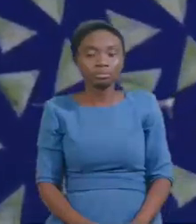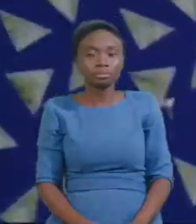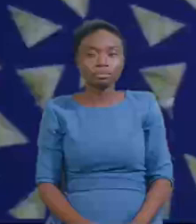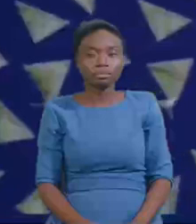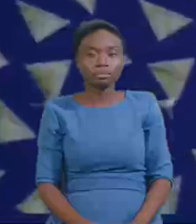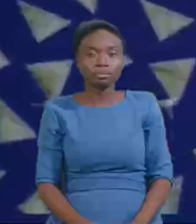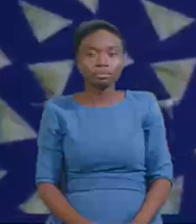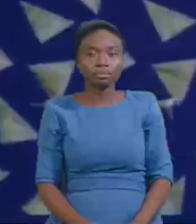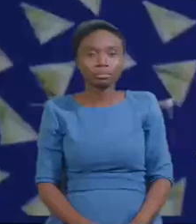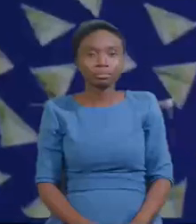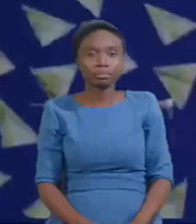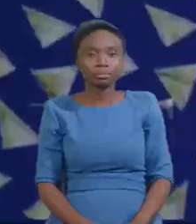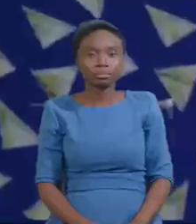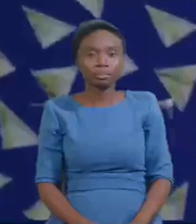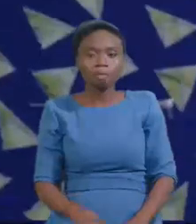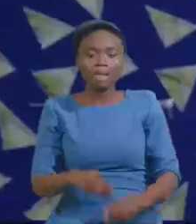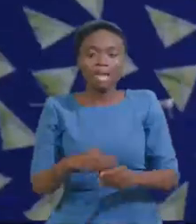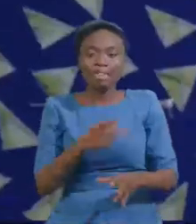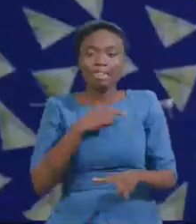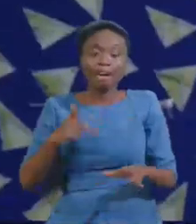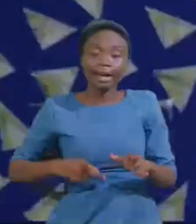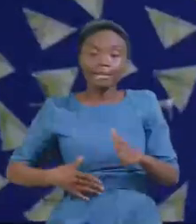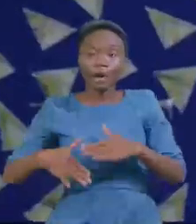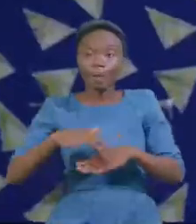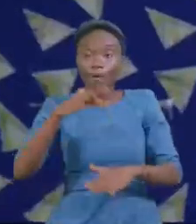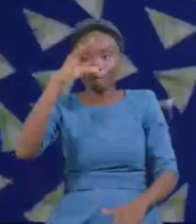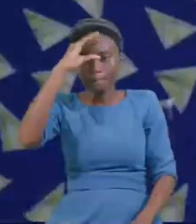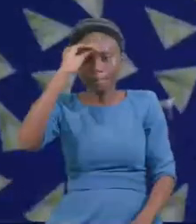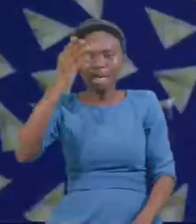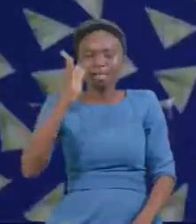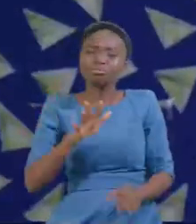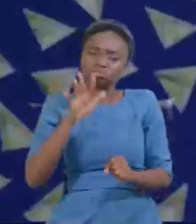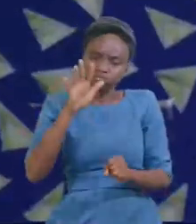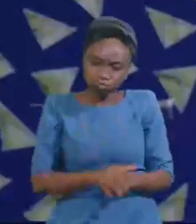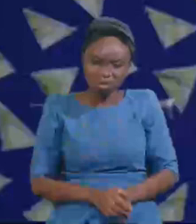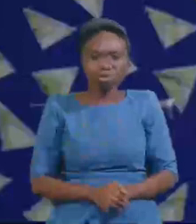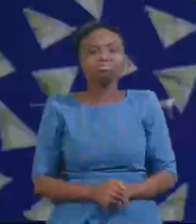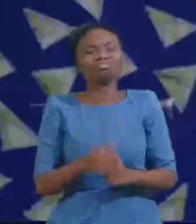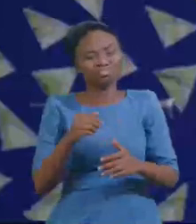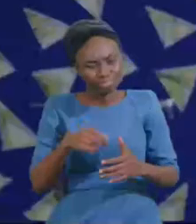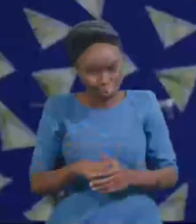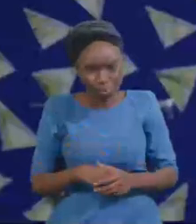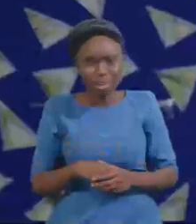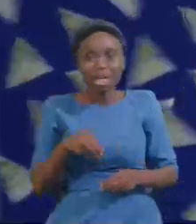Mais dans le royaume de Dieu, il y a le pardon abondant.